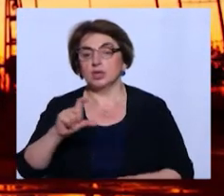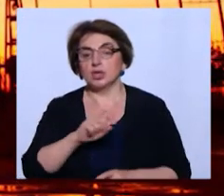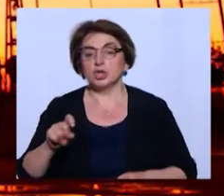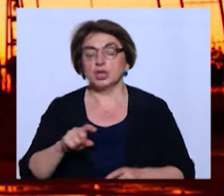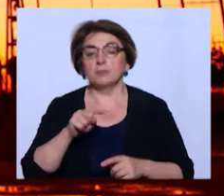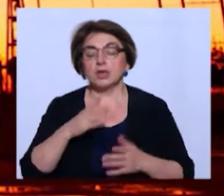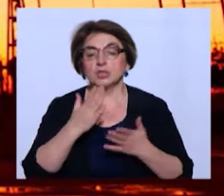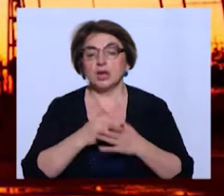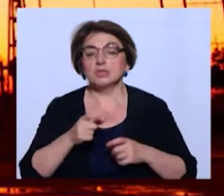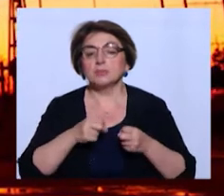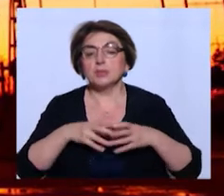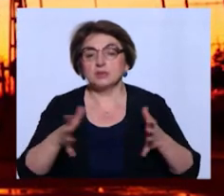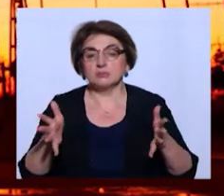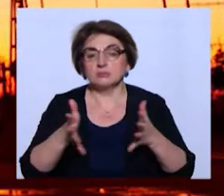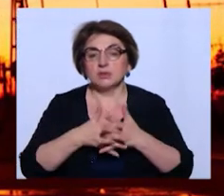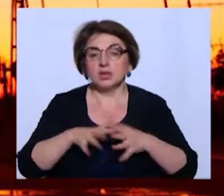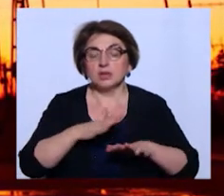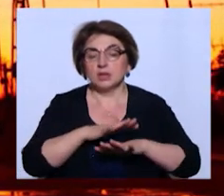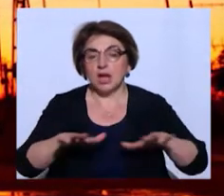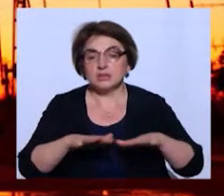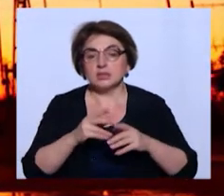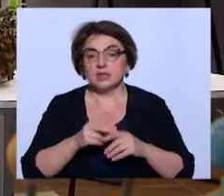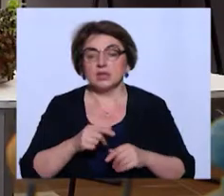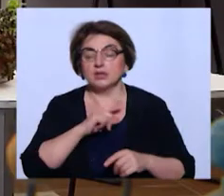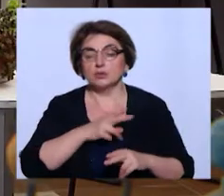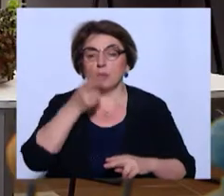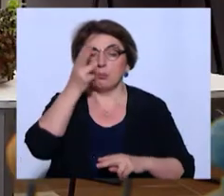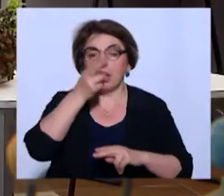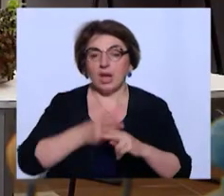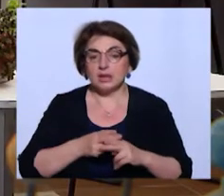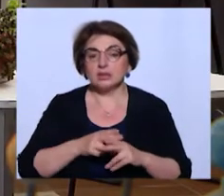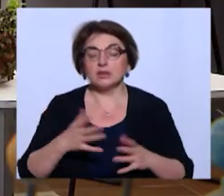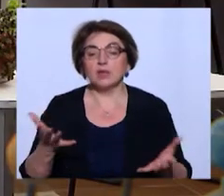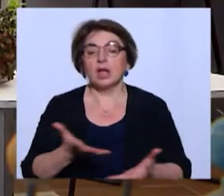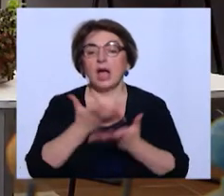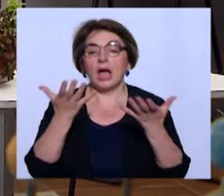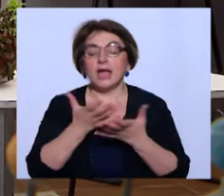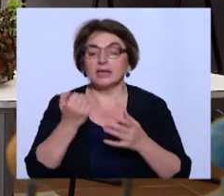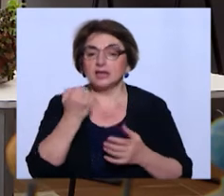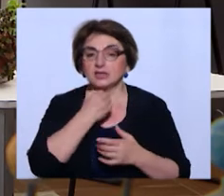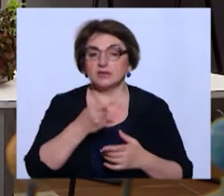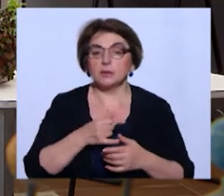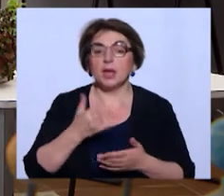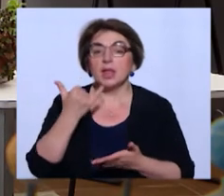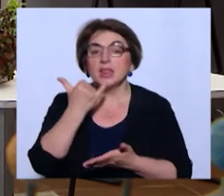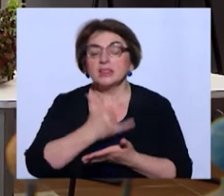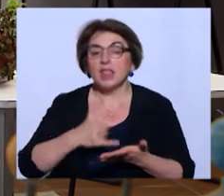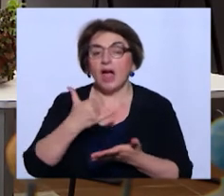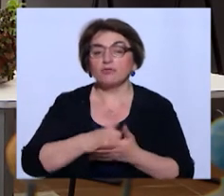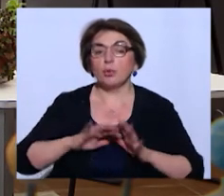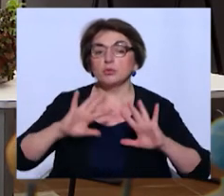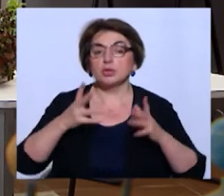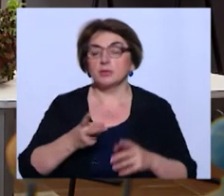გახსნილია, თხევადში გახსნილია მყარი და აირადი ორგანული ნივთიერებები. და ნავთობის შემთხვევაში